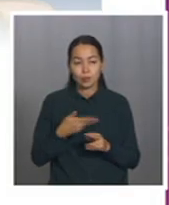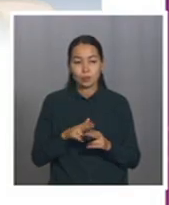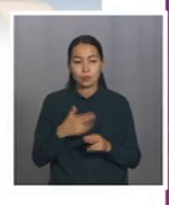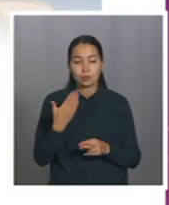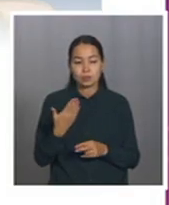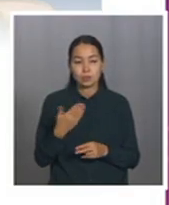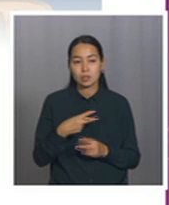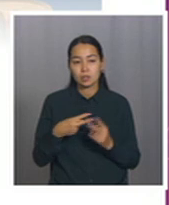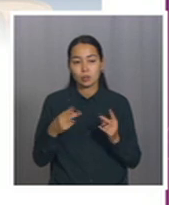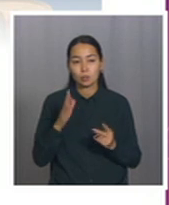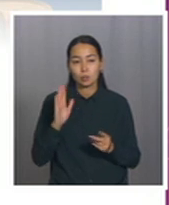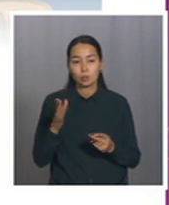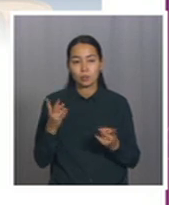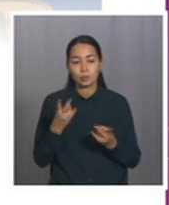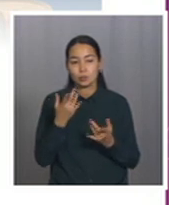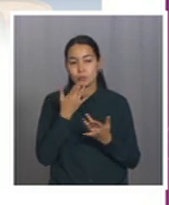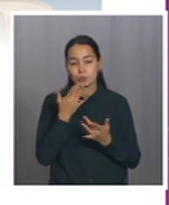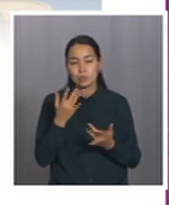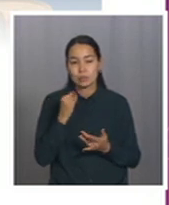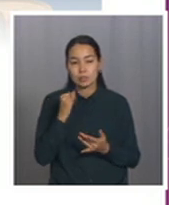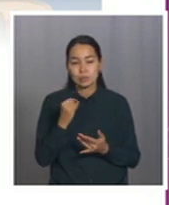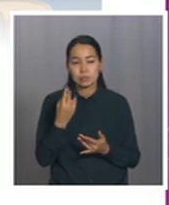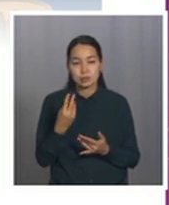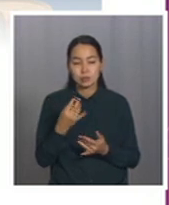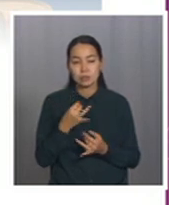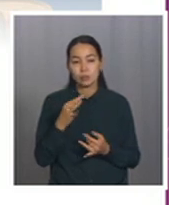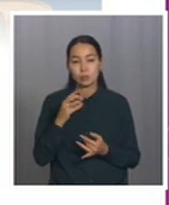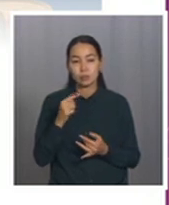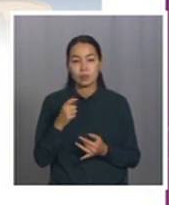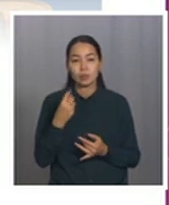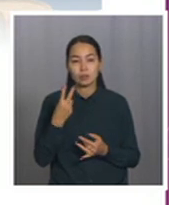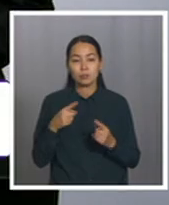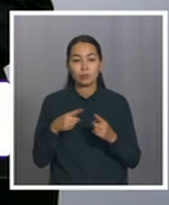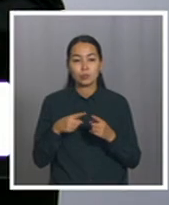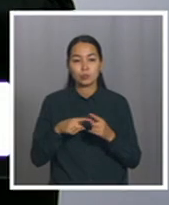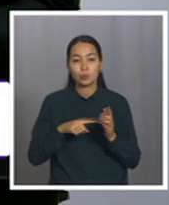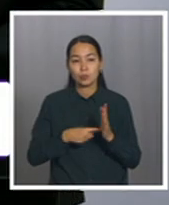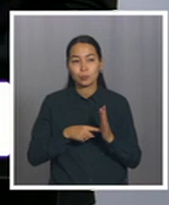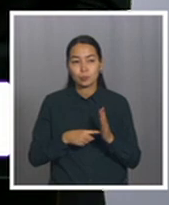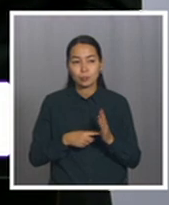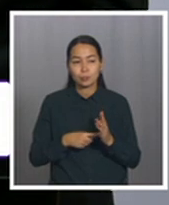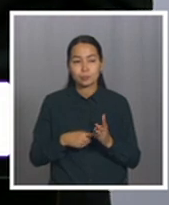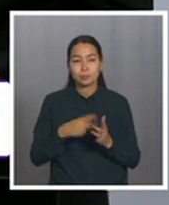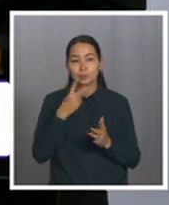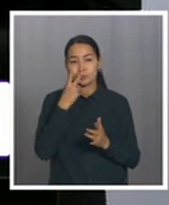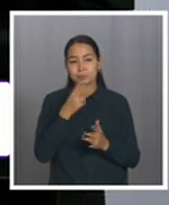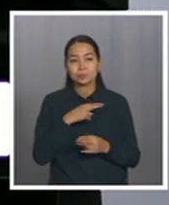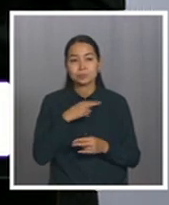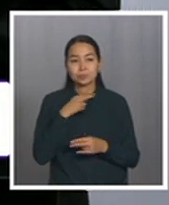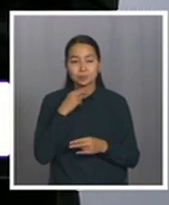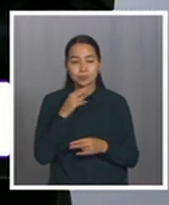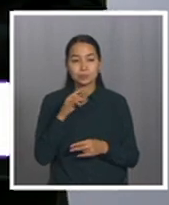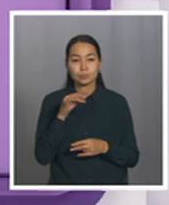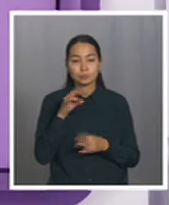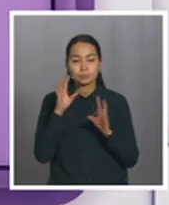керек соңғы инерция моменті мен соңғы бұрыштық жылдамдықтың көбейтіндісіне. Импульстің сақталу заңына қатысты келесі видеоға